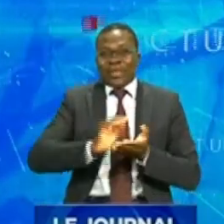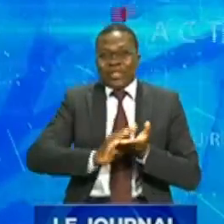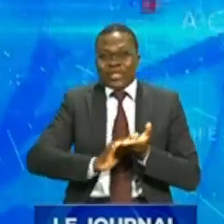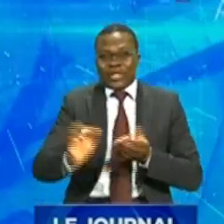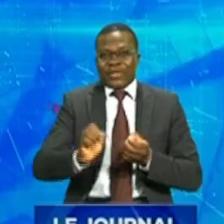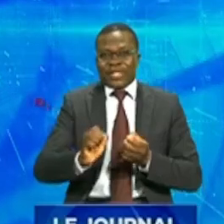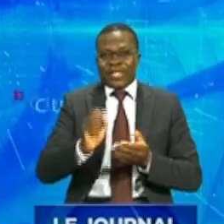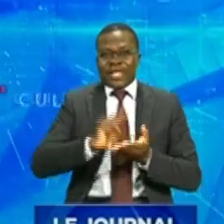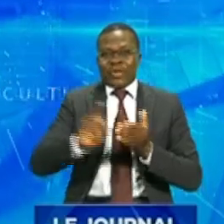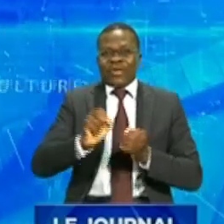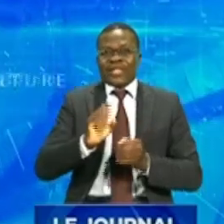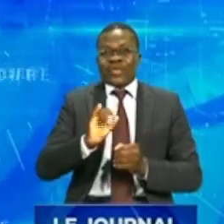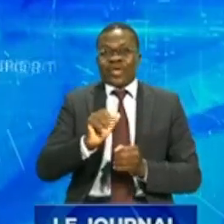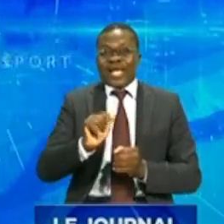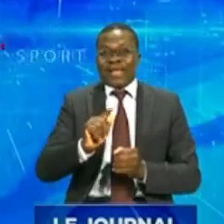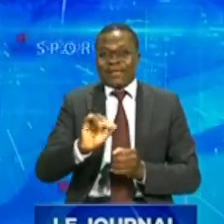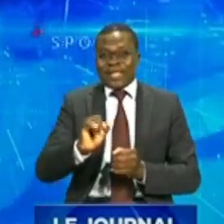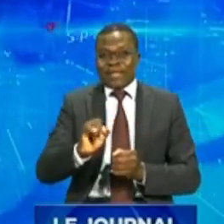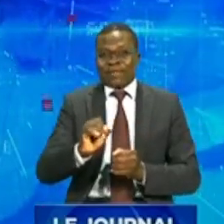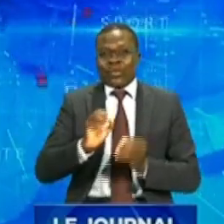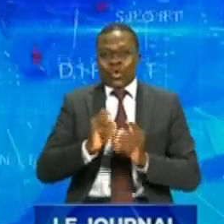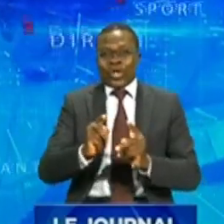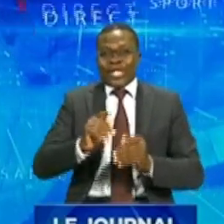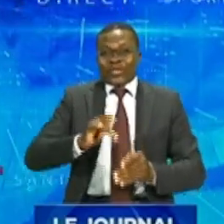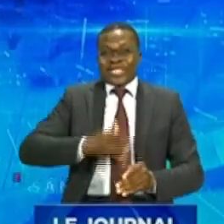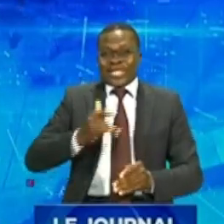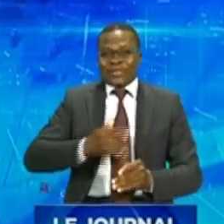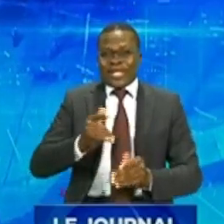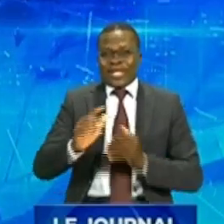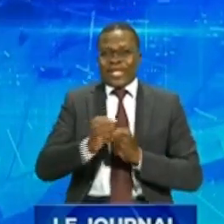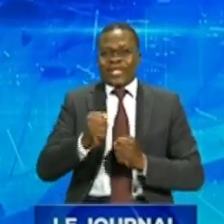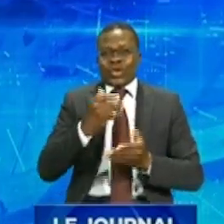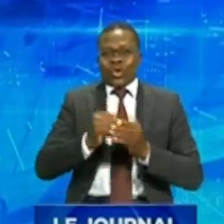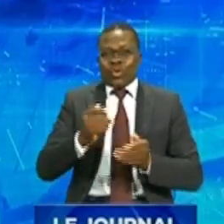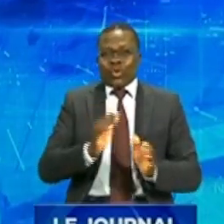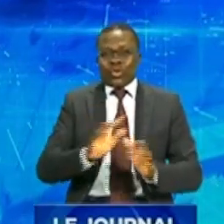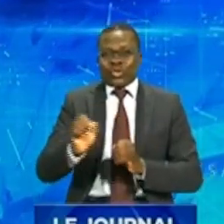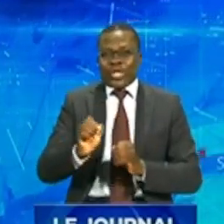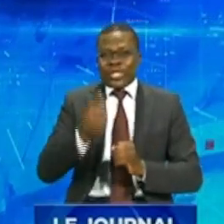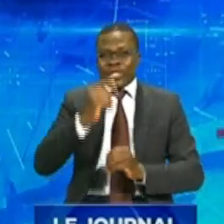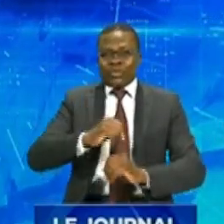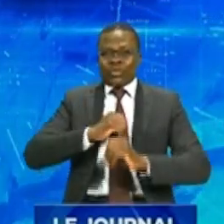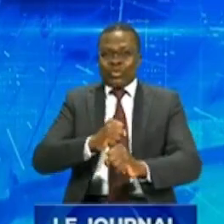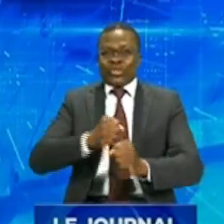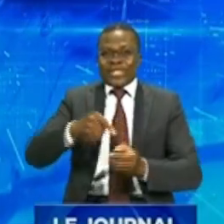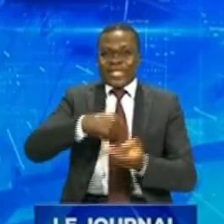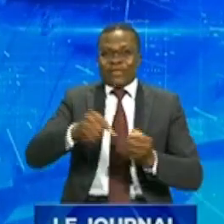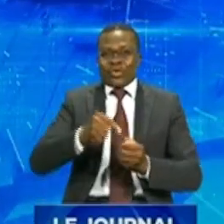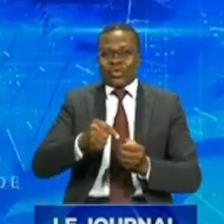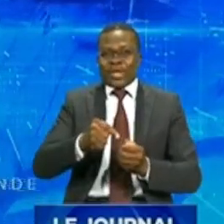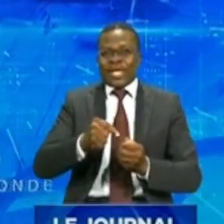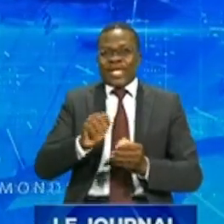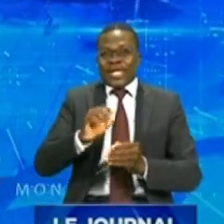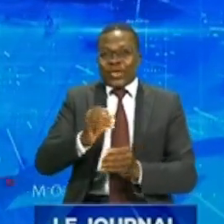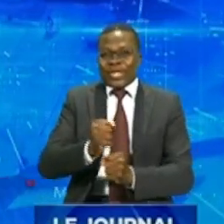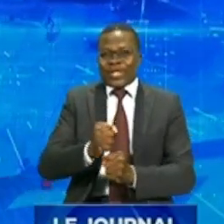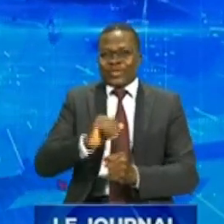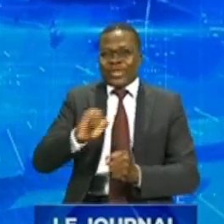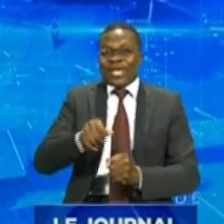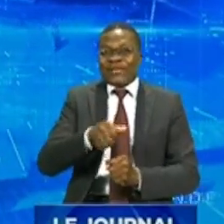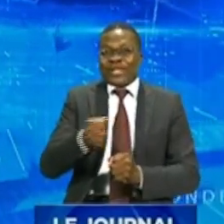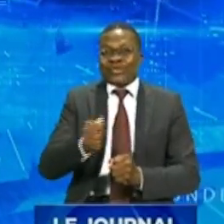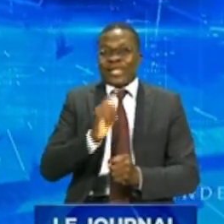à l'université d'Abomey-Calavi, occasion de sensibilisation aux bons gestes pour protéger son environnement. Marcel Guetorro